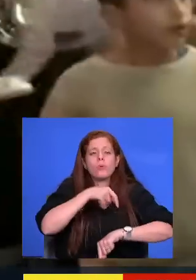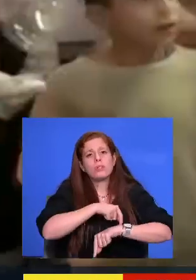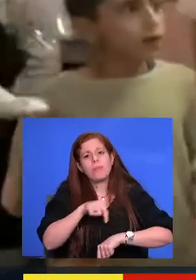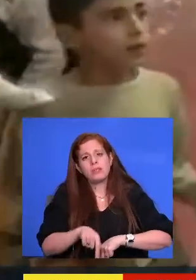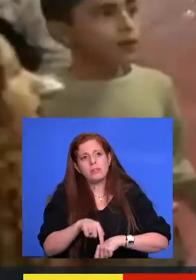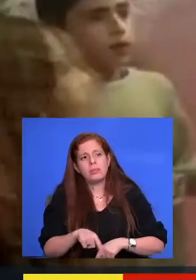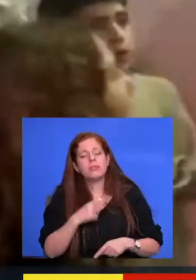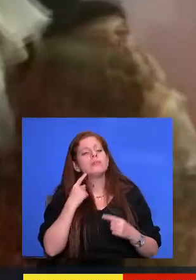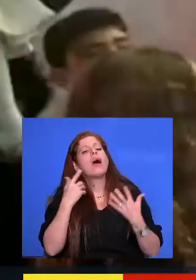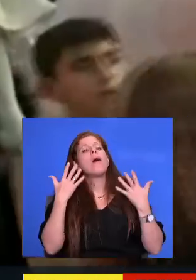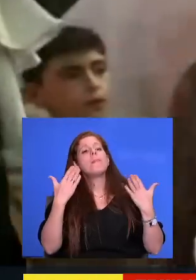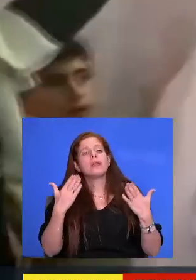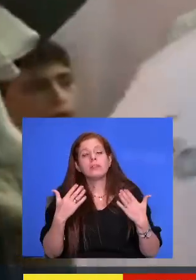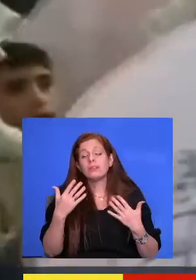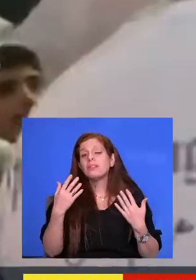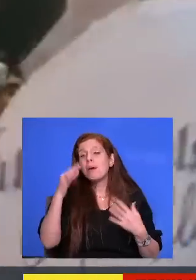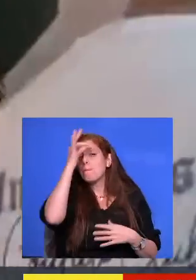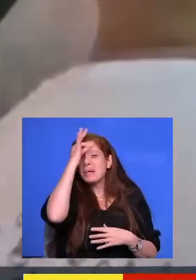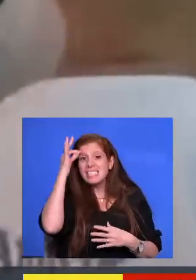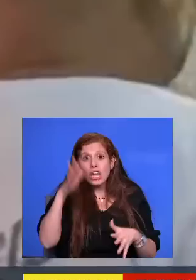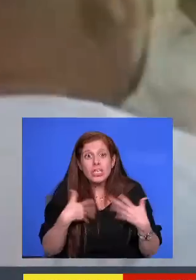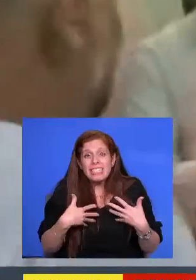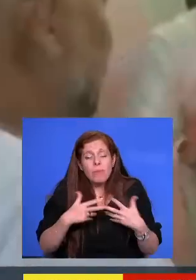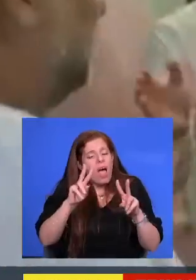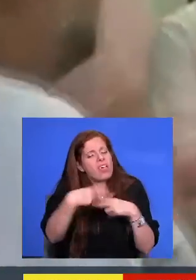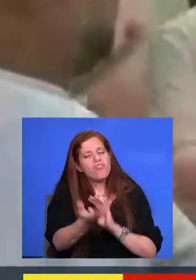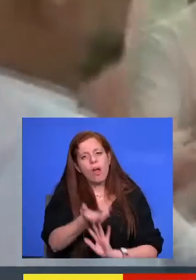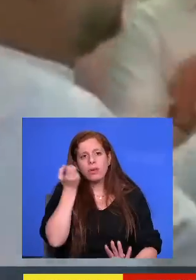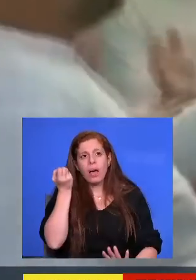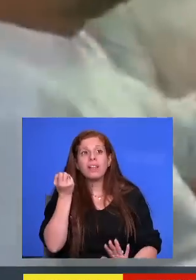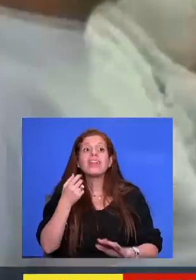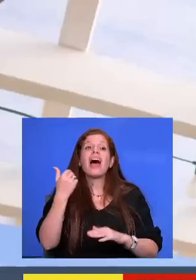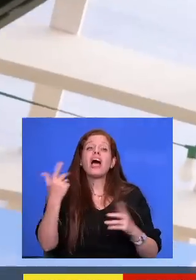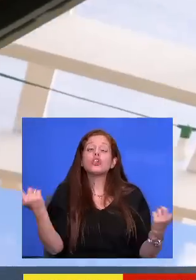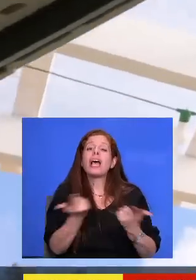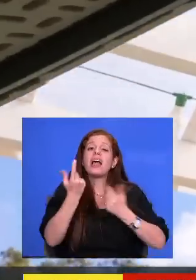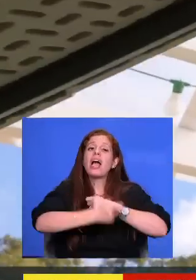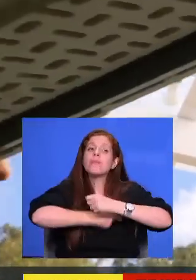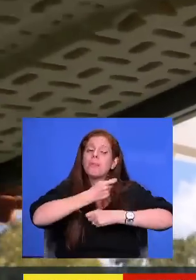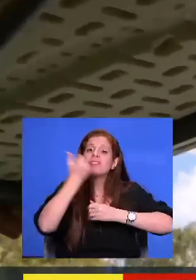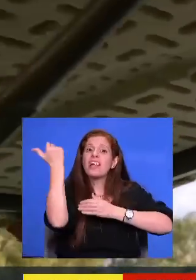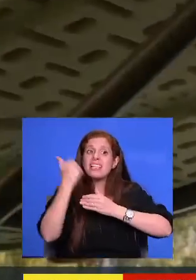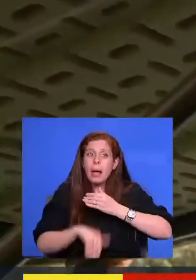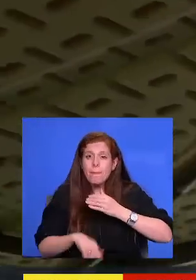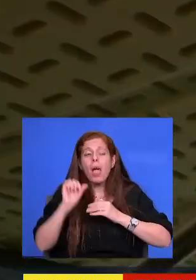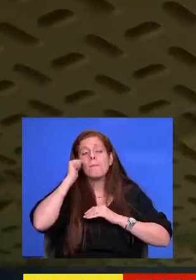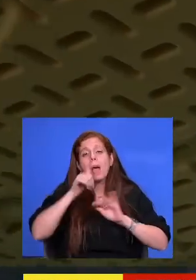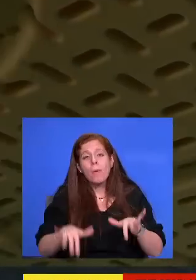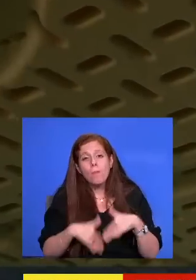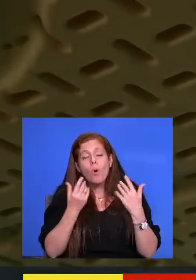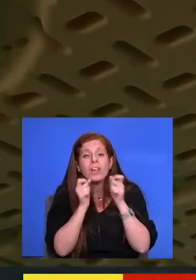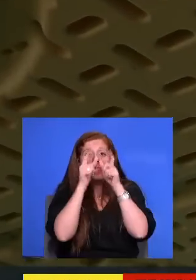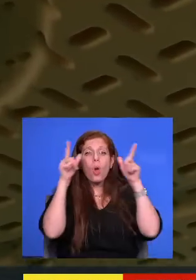וקיימנו לזמן הזה. מזל שאת השמחה אי אפשר לקחת. לאחר שתיגמר חגיגת בר המצווה, יתעוררו מחר בבוקר